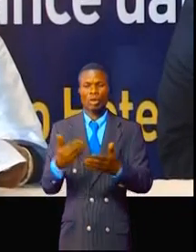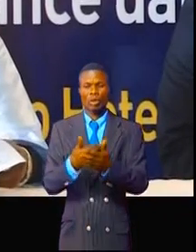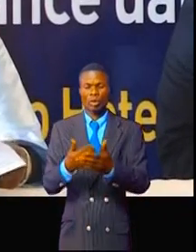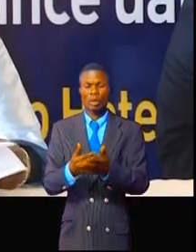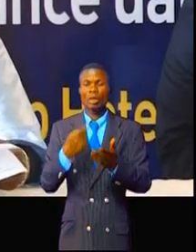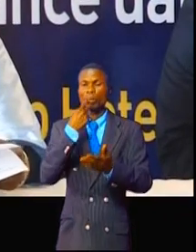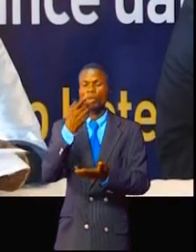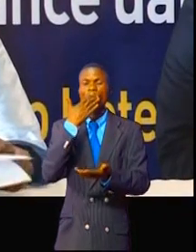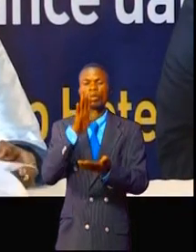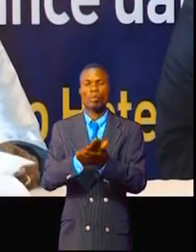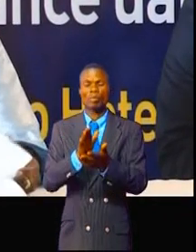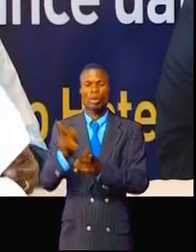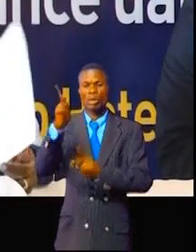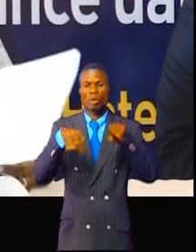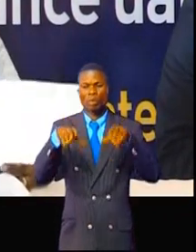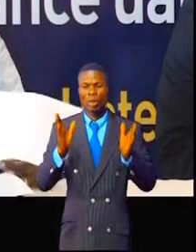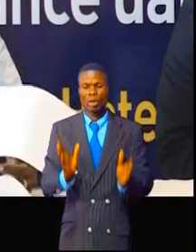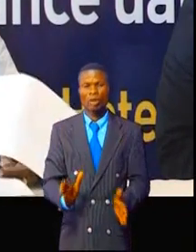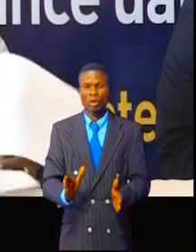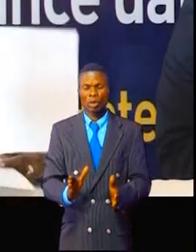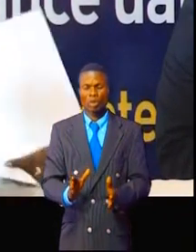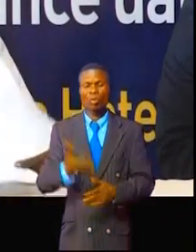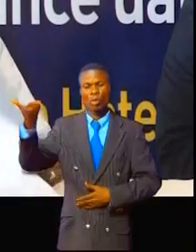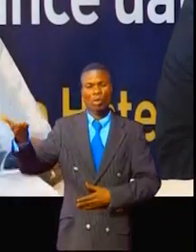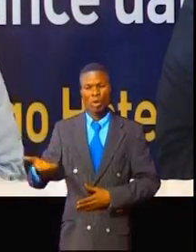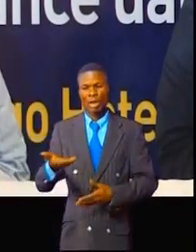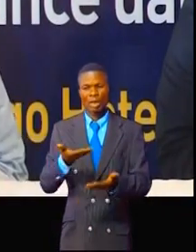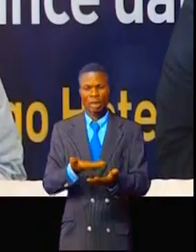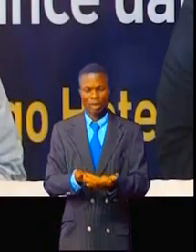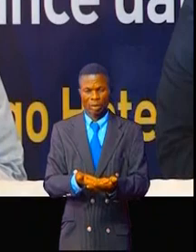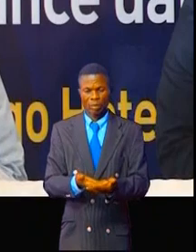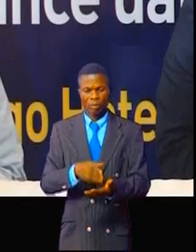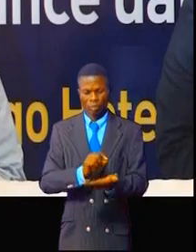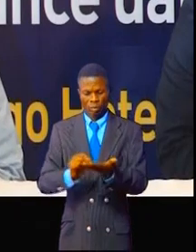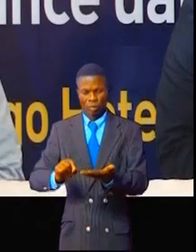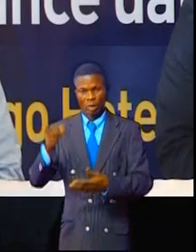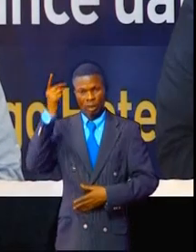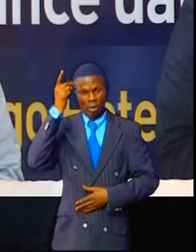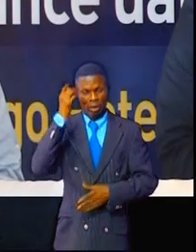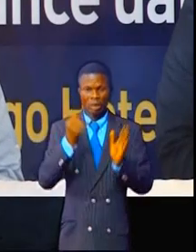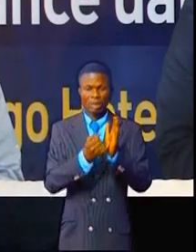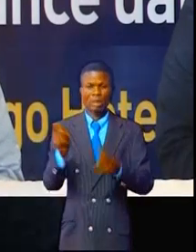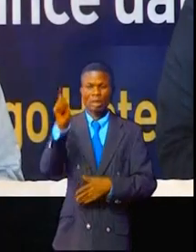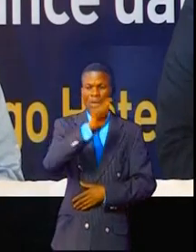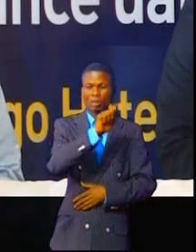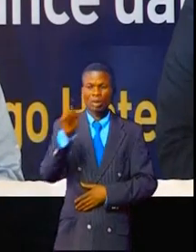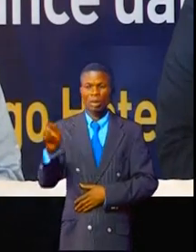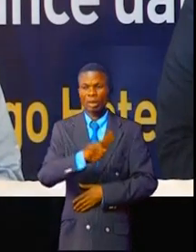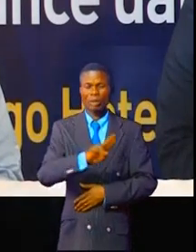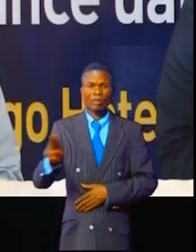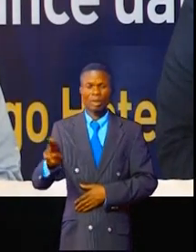remercié le peuple congolais pour son hospitalité fait à kinshasa le 6 avril